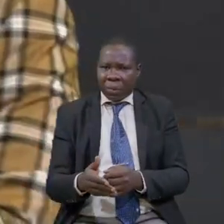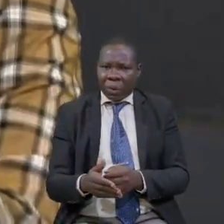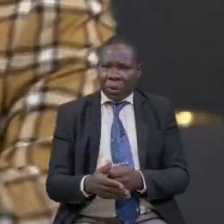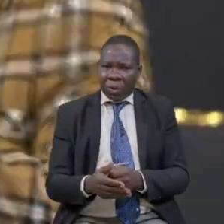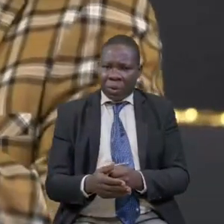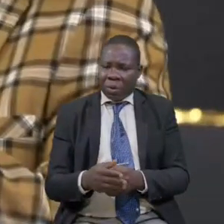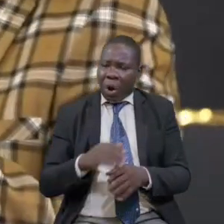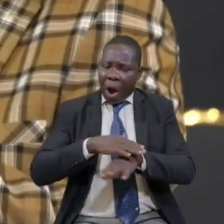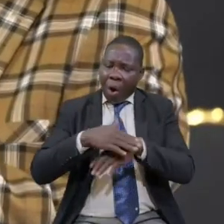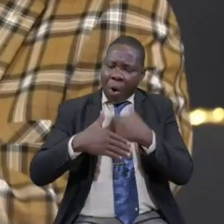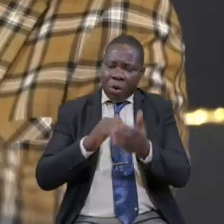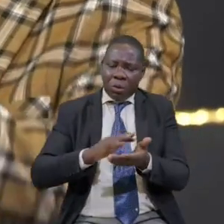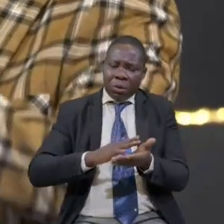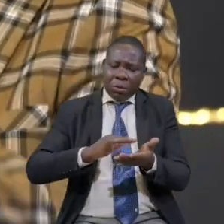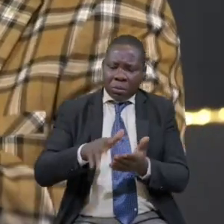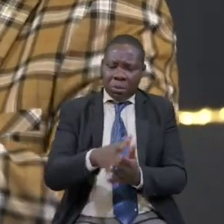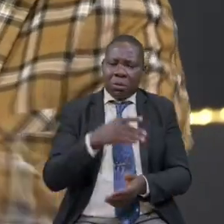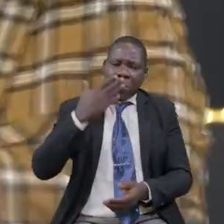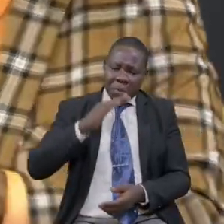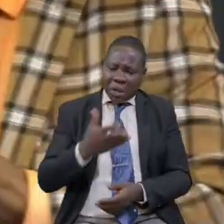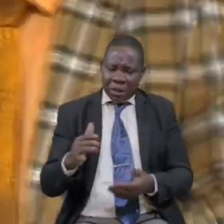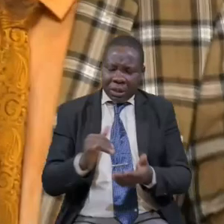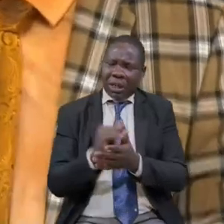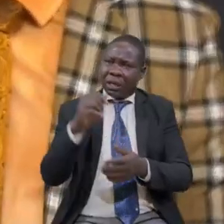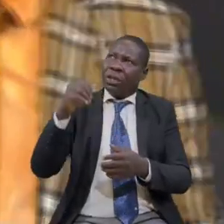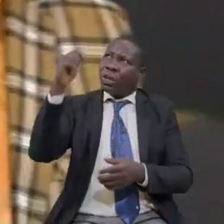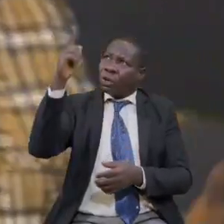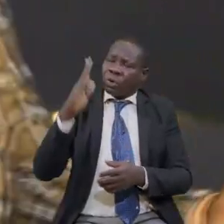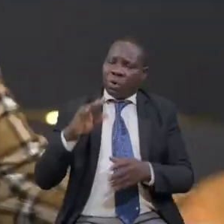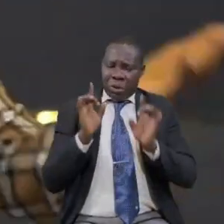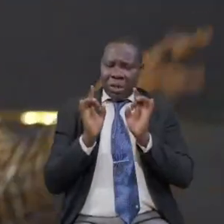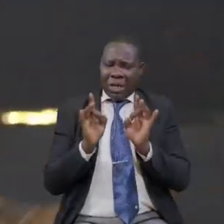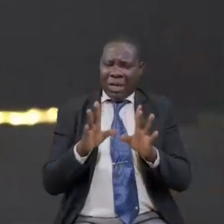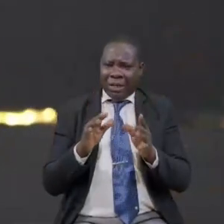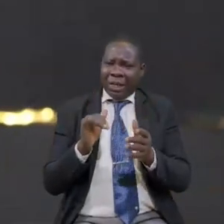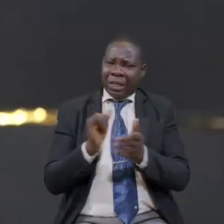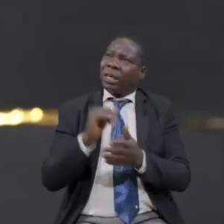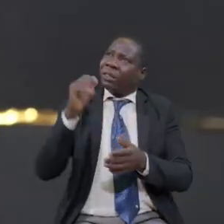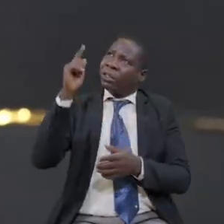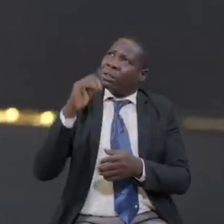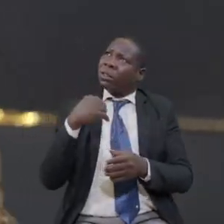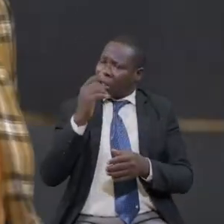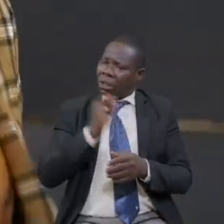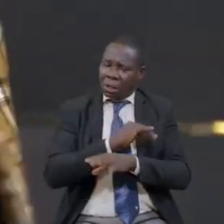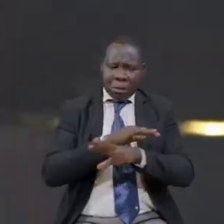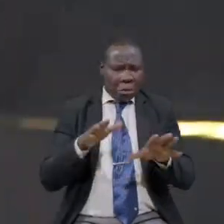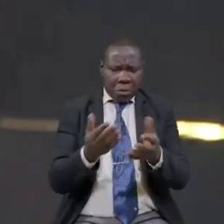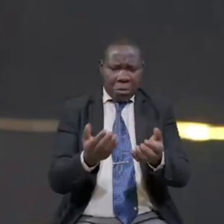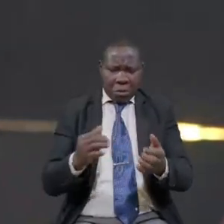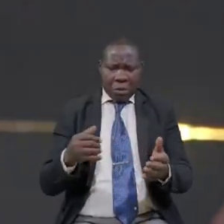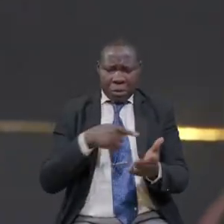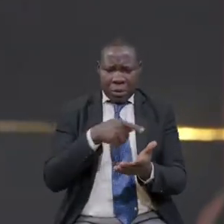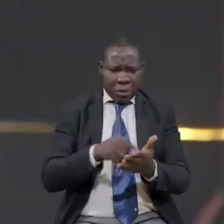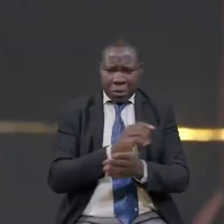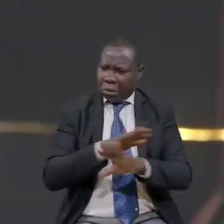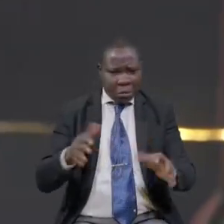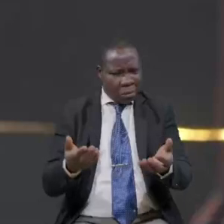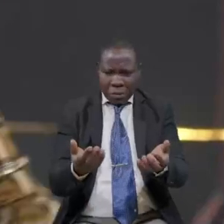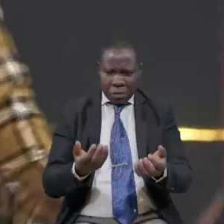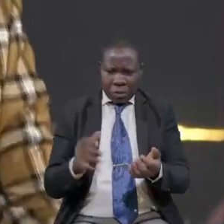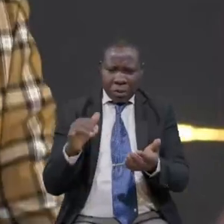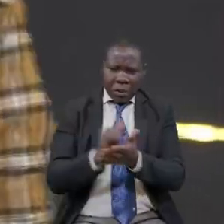ces idoles sont détestables, sont des choses que Dieu hait, que je ne veux pas ceci, je ne veux pas cela dans ta vie, et